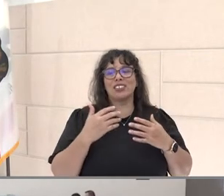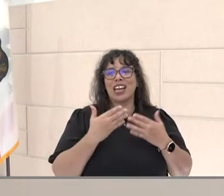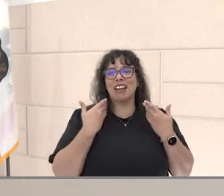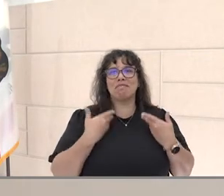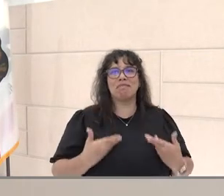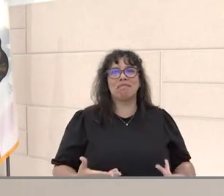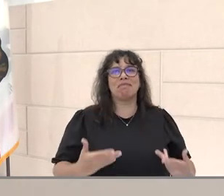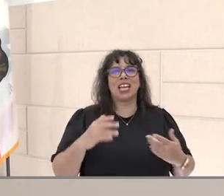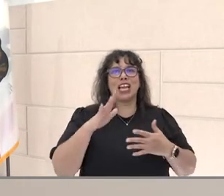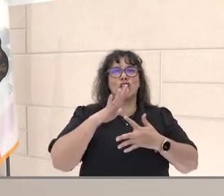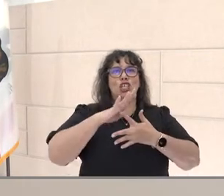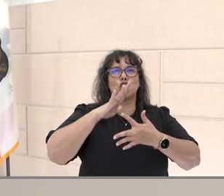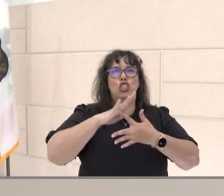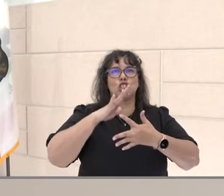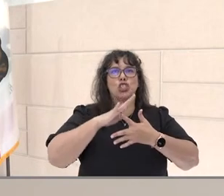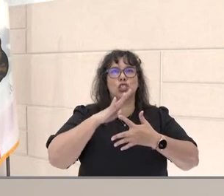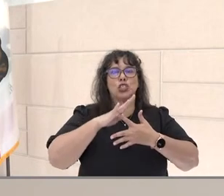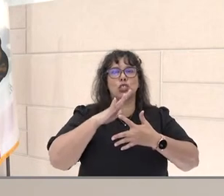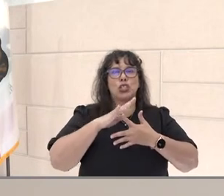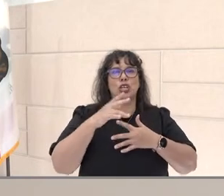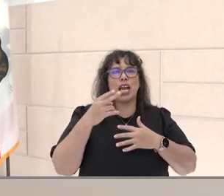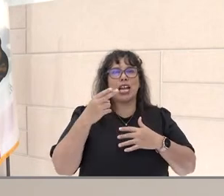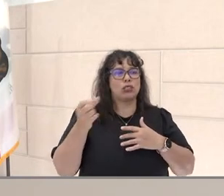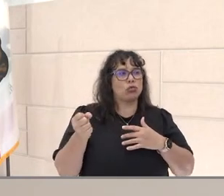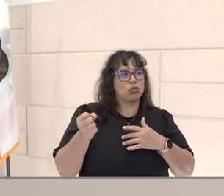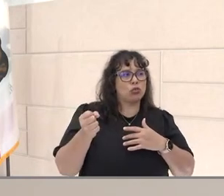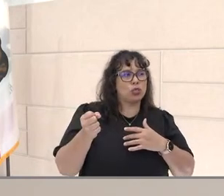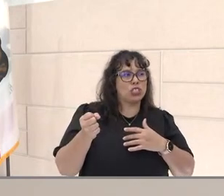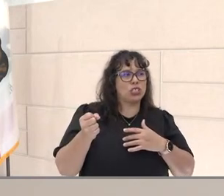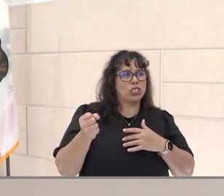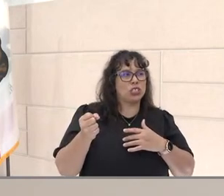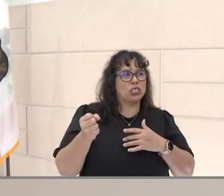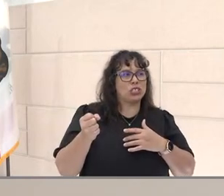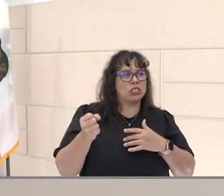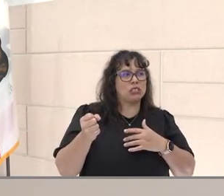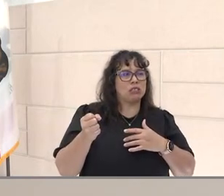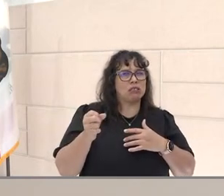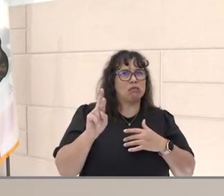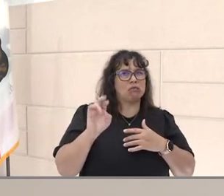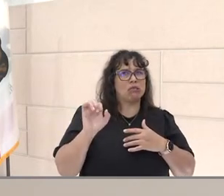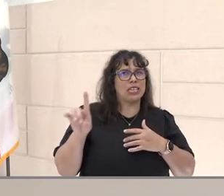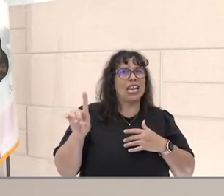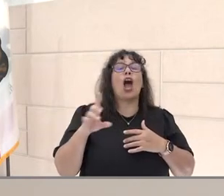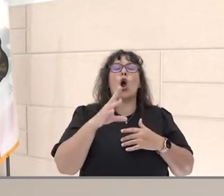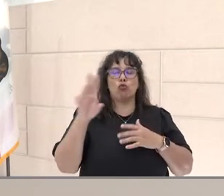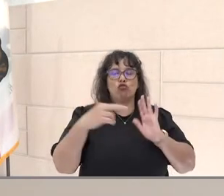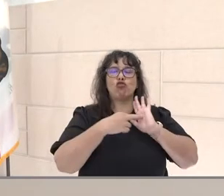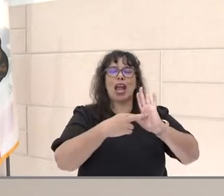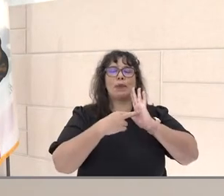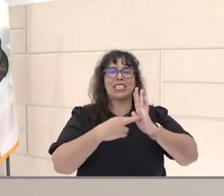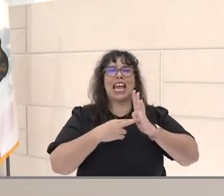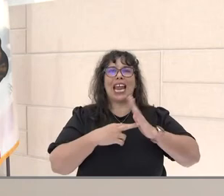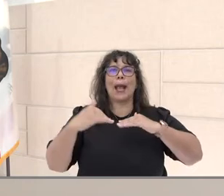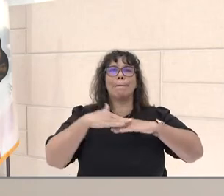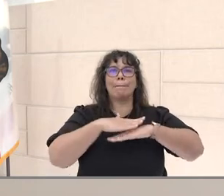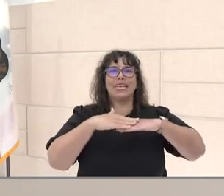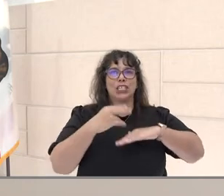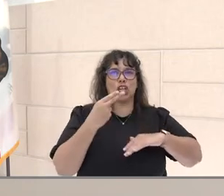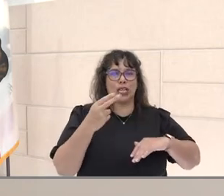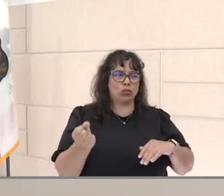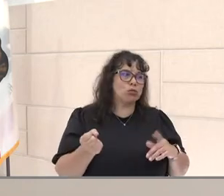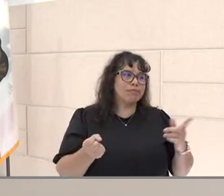เนียงชมุสเลนาฟลอเรสเกียร์เกียร์สถานที่ดับมุ้ยในไอสลาเรียนบีช